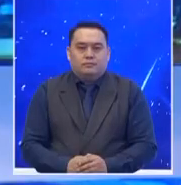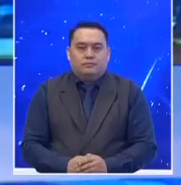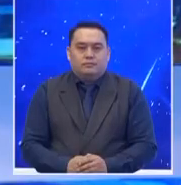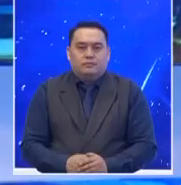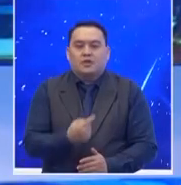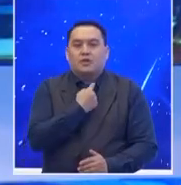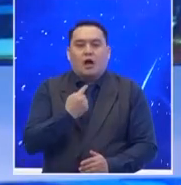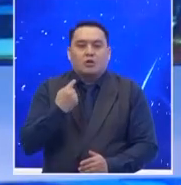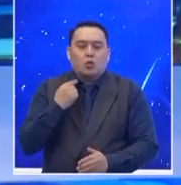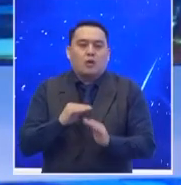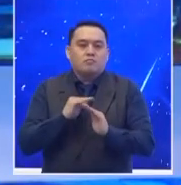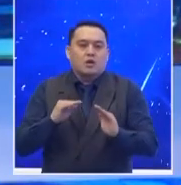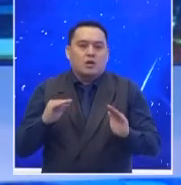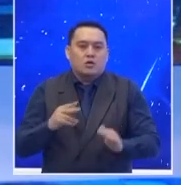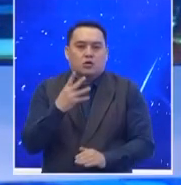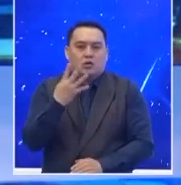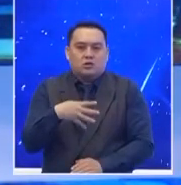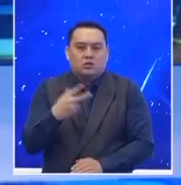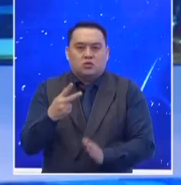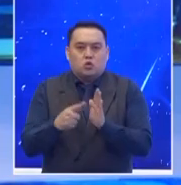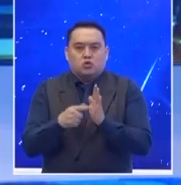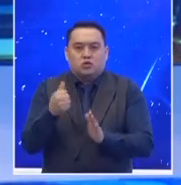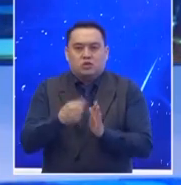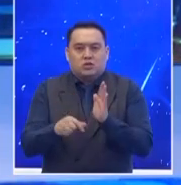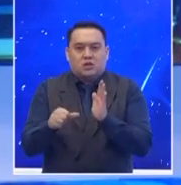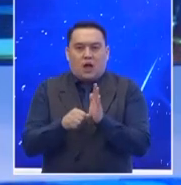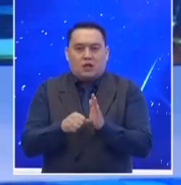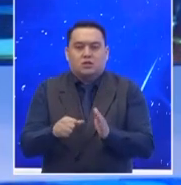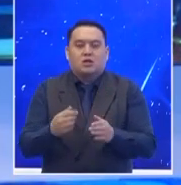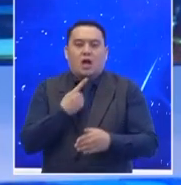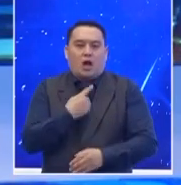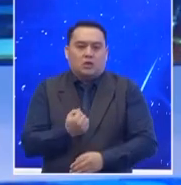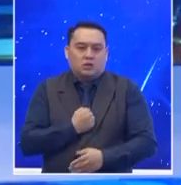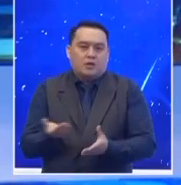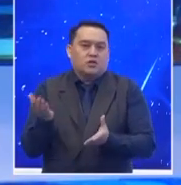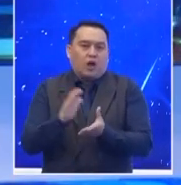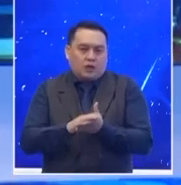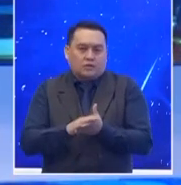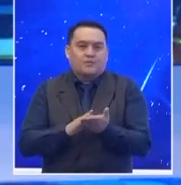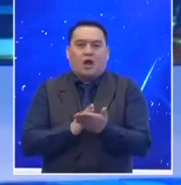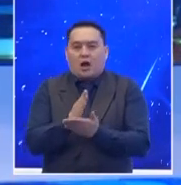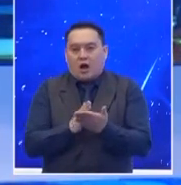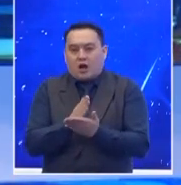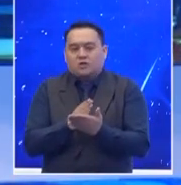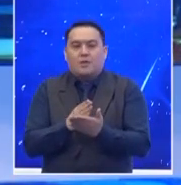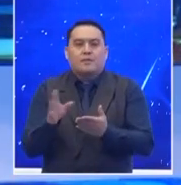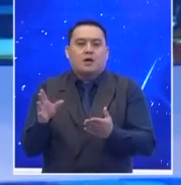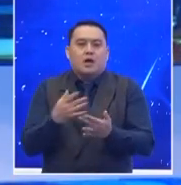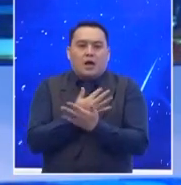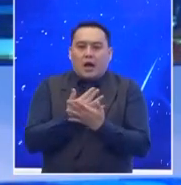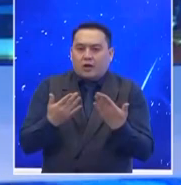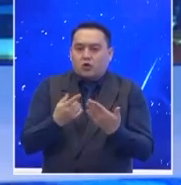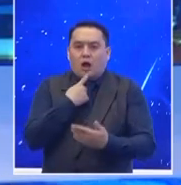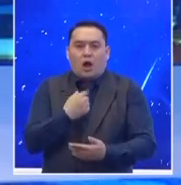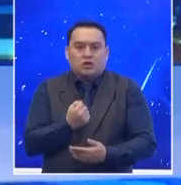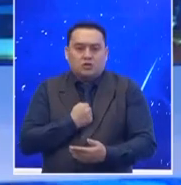Талдықорғандық оқушылар 48-386 әскери бөлімінің тынысымен танысты. Мұндағы қызметкерлер ашық есік күні барысында түрлі